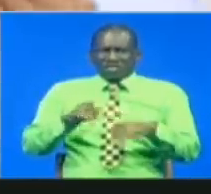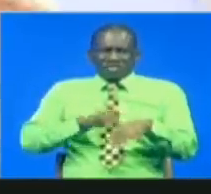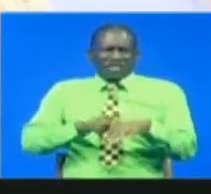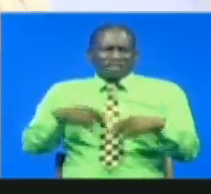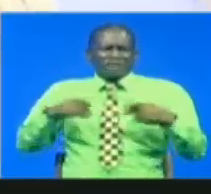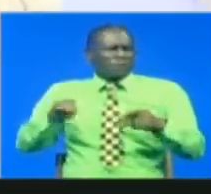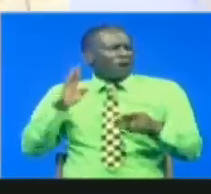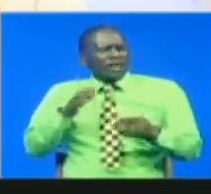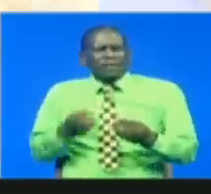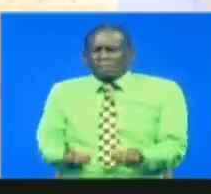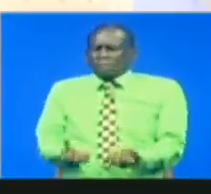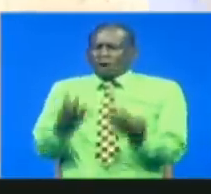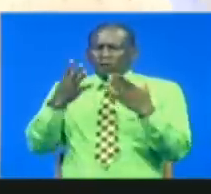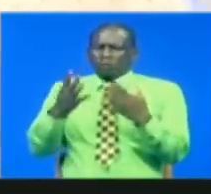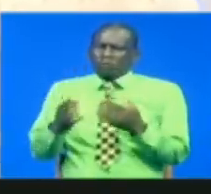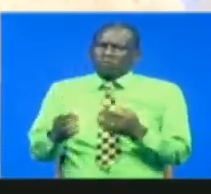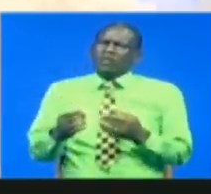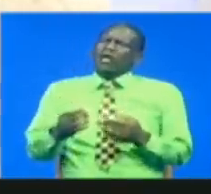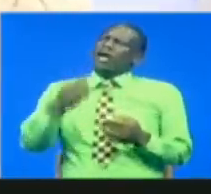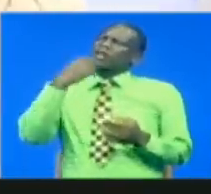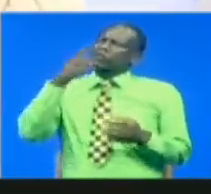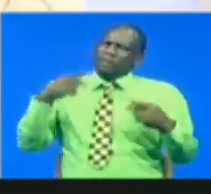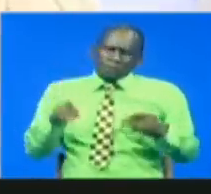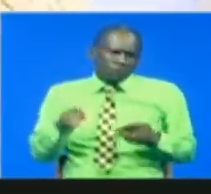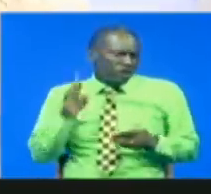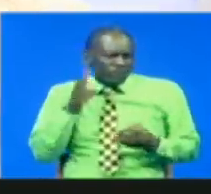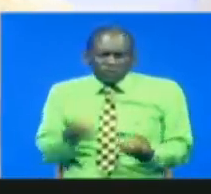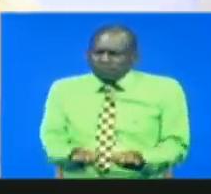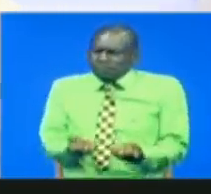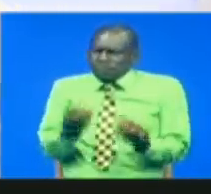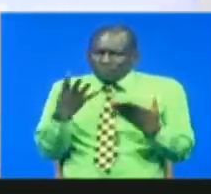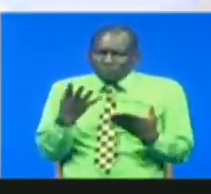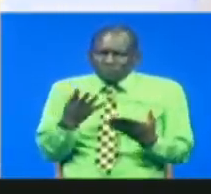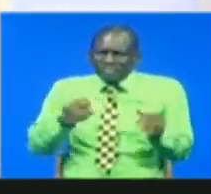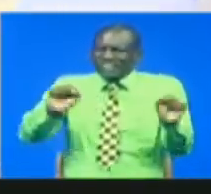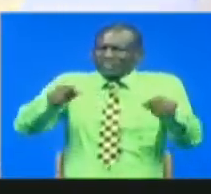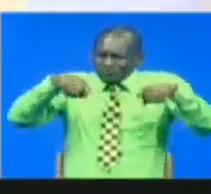kuuliza kwa nini mbaya? Kaambia majamaa, umesikia mlipuko? Ni kujua